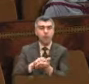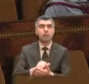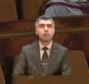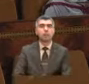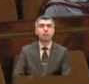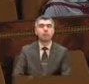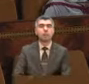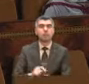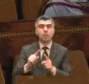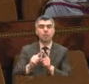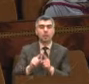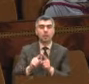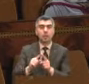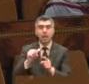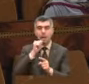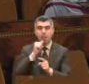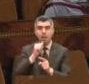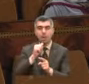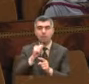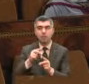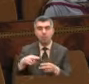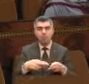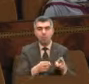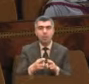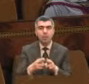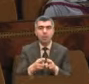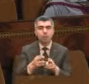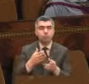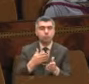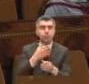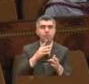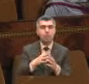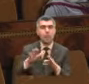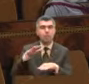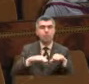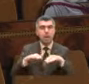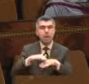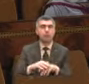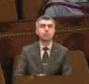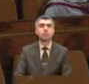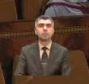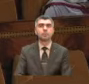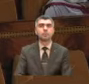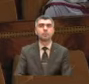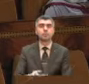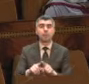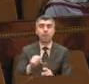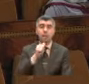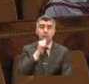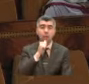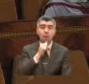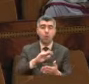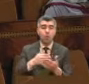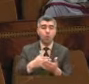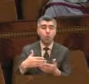المياه ديال البحر كتضعف، ديال النهر كتضعف البحر، ومتجاهل ان هذه المياه هي مصدر غذائي للتوالد ديال